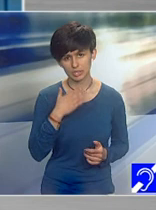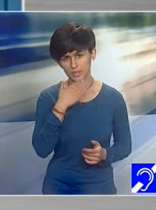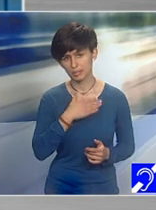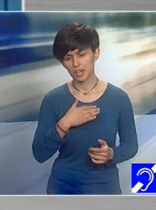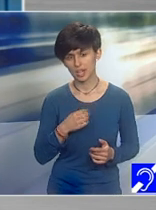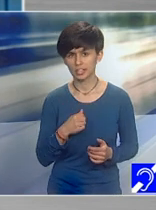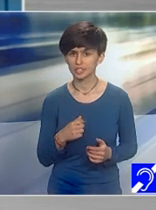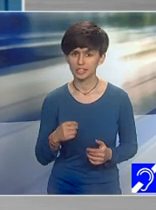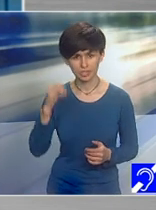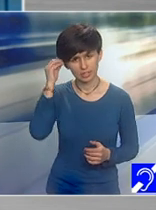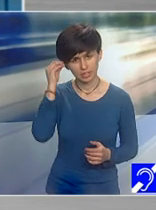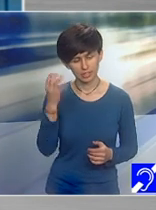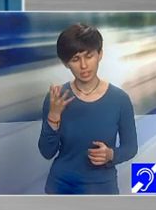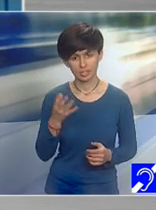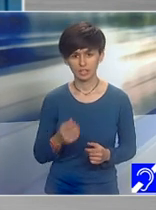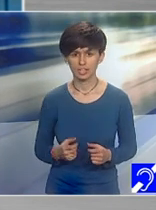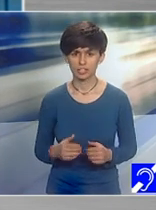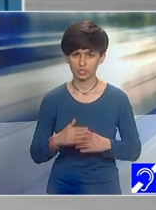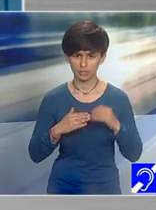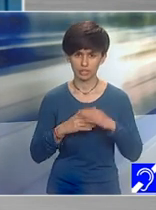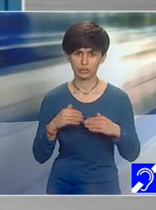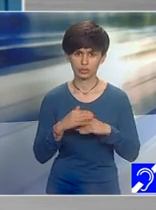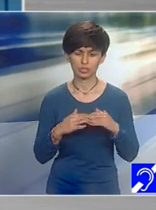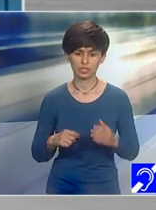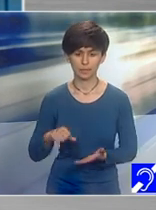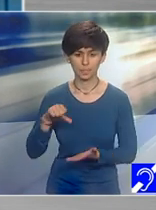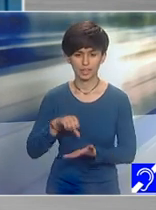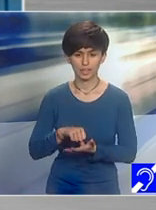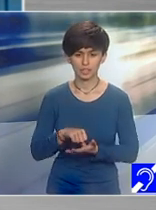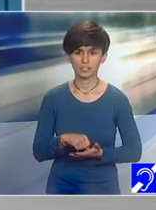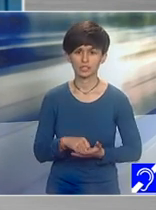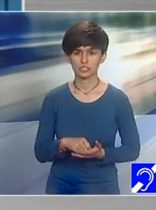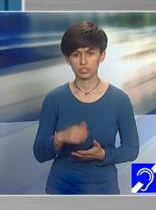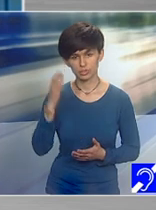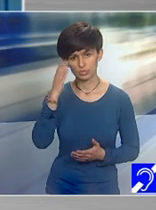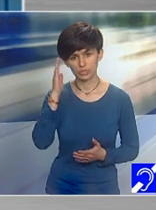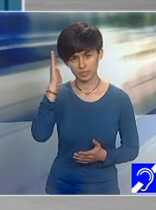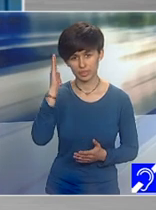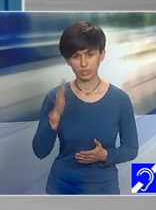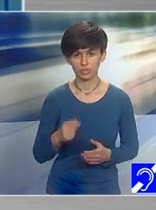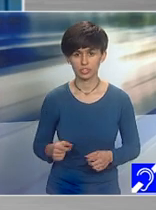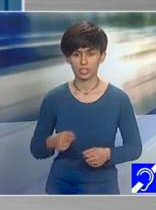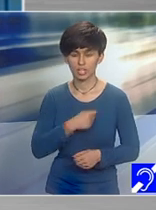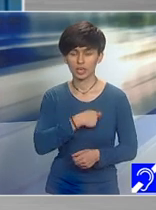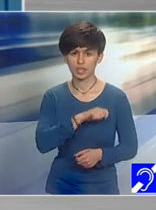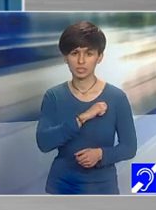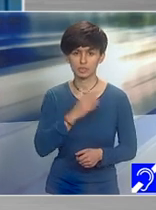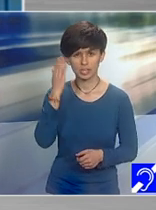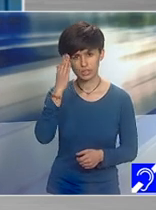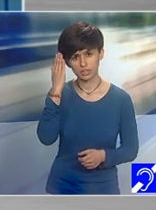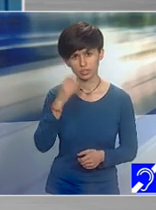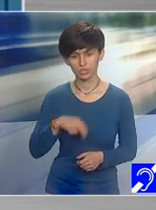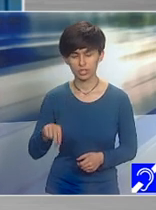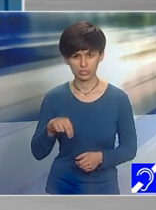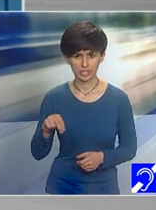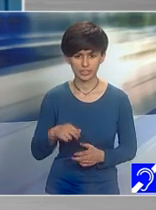crearea, de construcția sediului Clubului Sportiv Școlar Viitorul și evident și a Inspectoratului Școlar Județean. În momentul